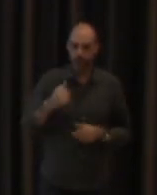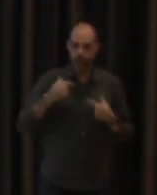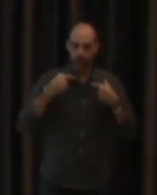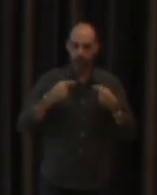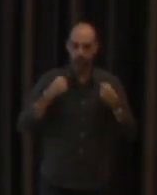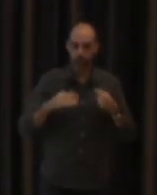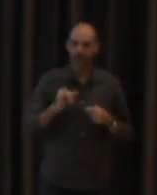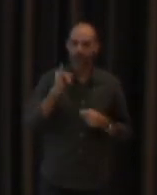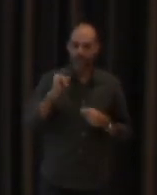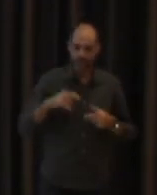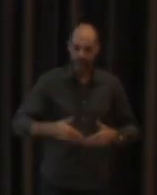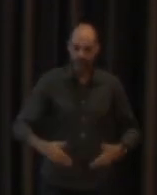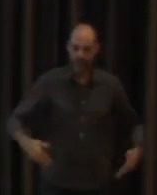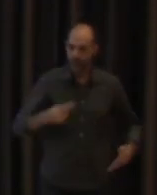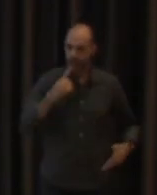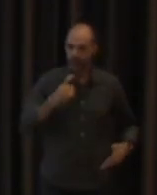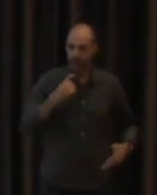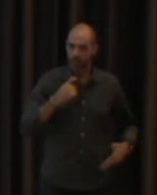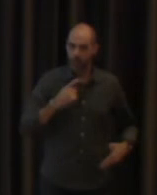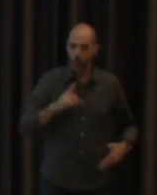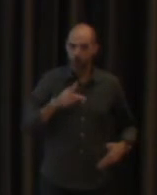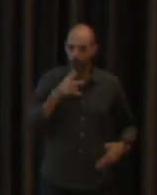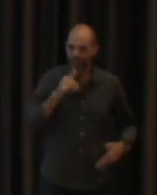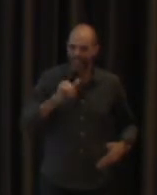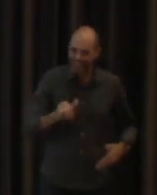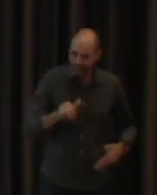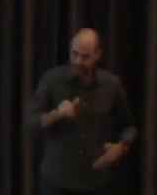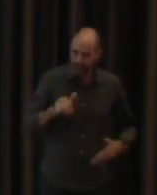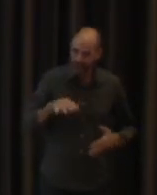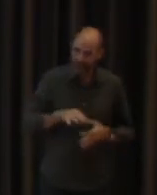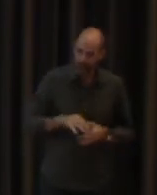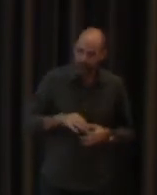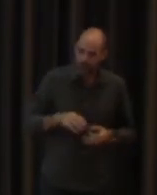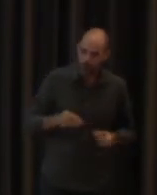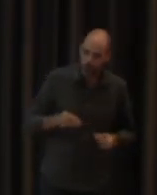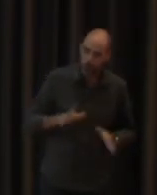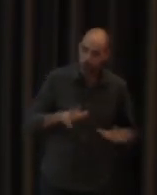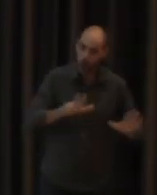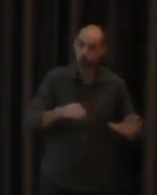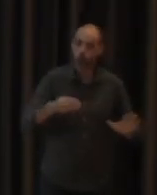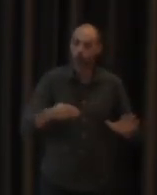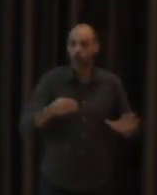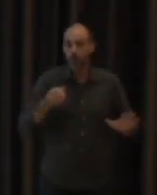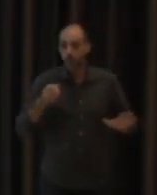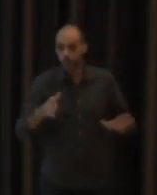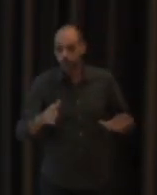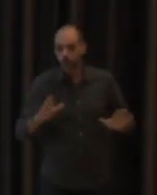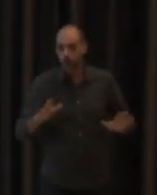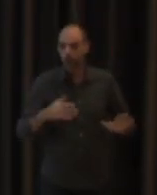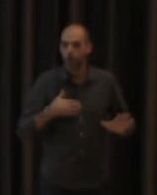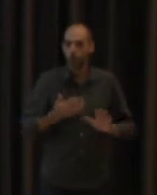i la faldilla vermella no s'hi diuen gaire. Però ara la frase 8E és bona, però parlem de